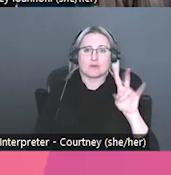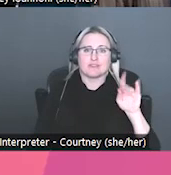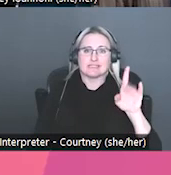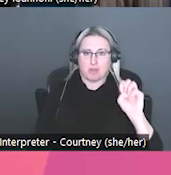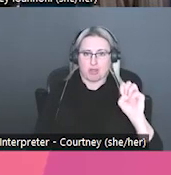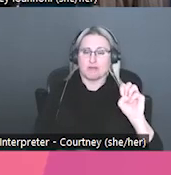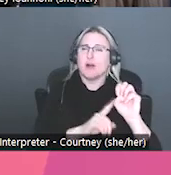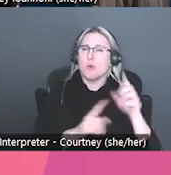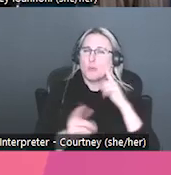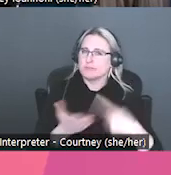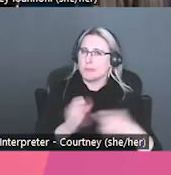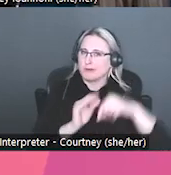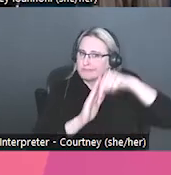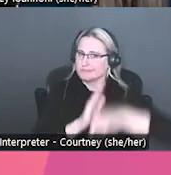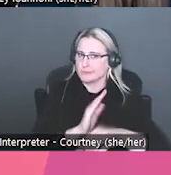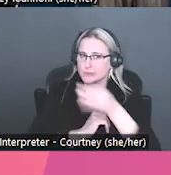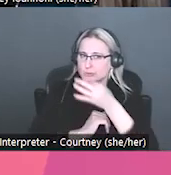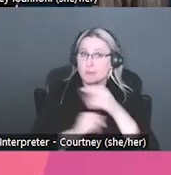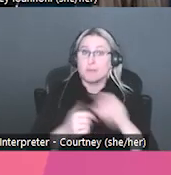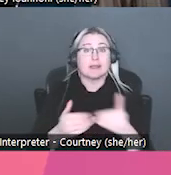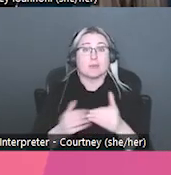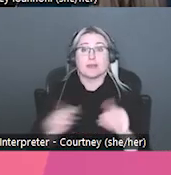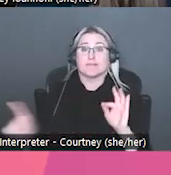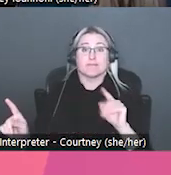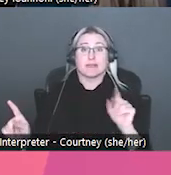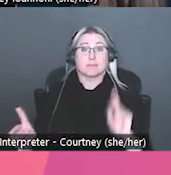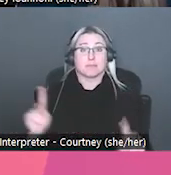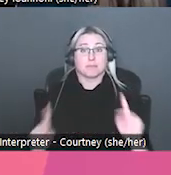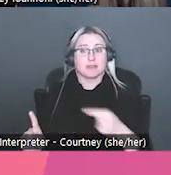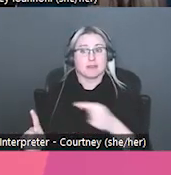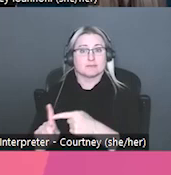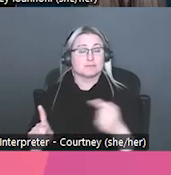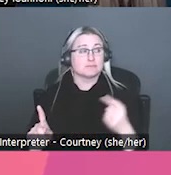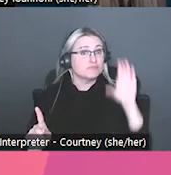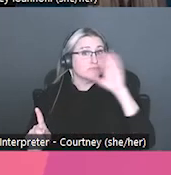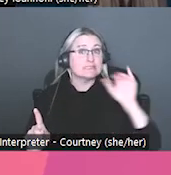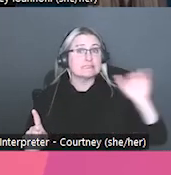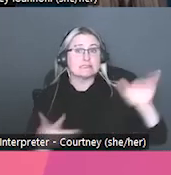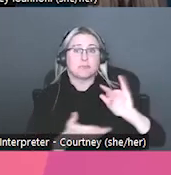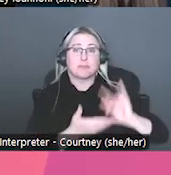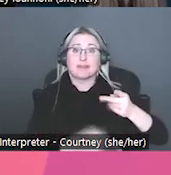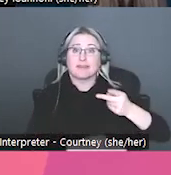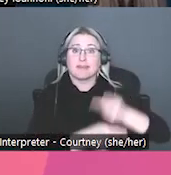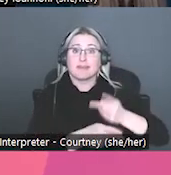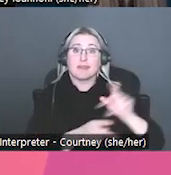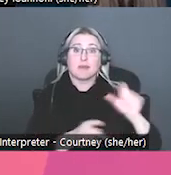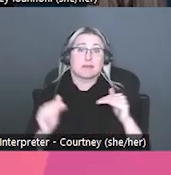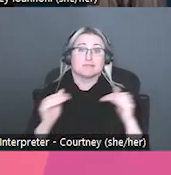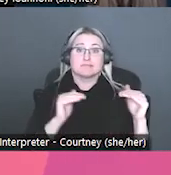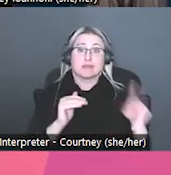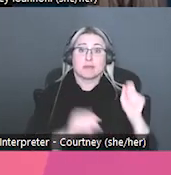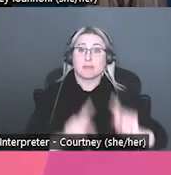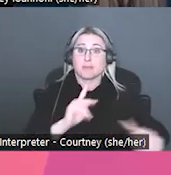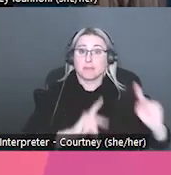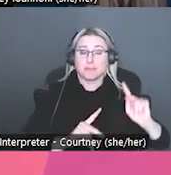donc voient ce contexte hyper visible dont on parlera tantôt, ce qui veut dire que les personnes corpulentes recherchent moins